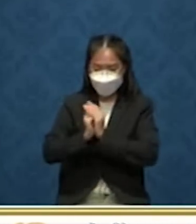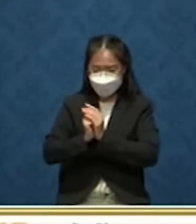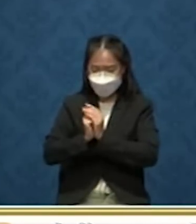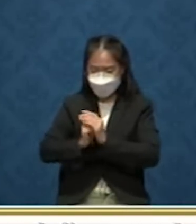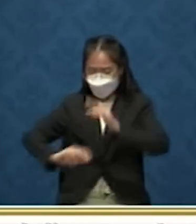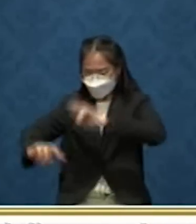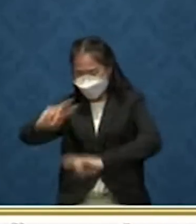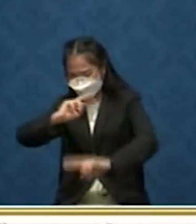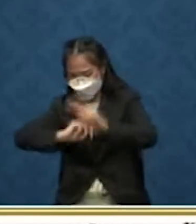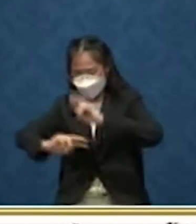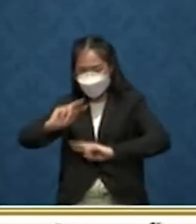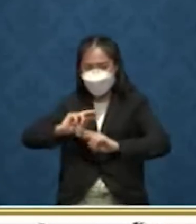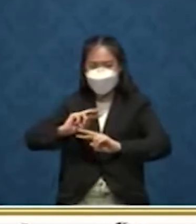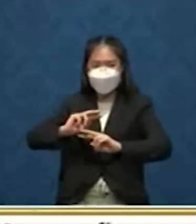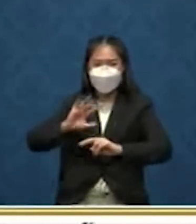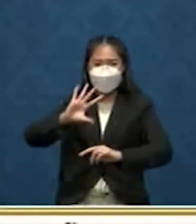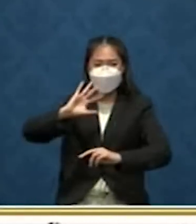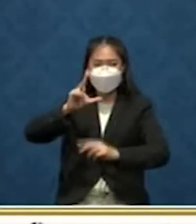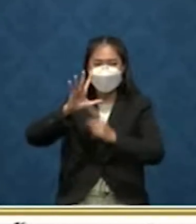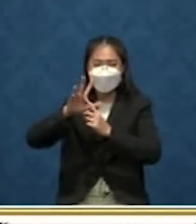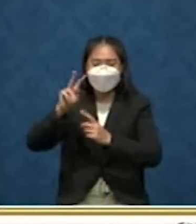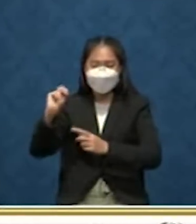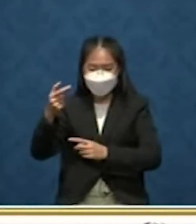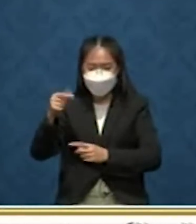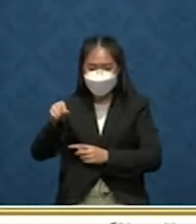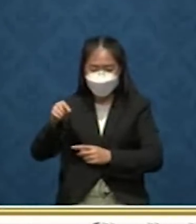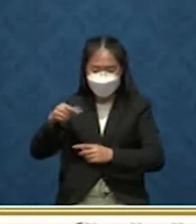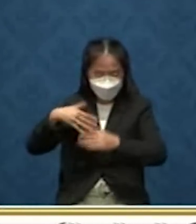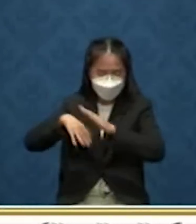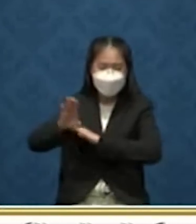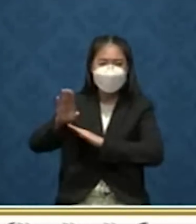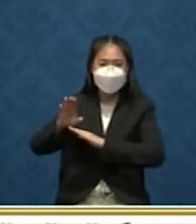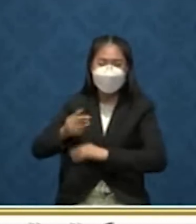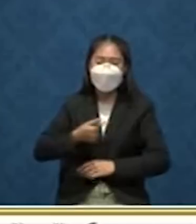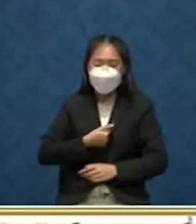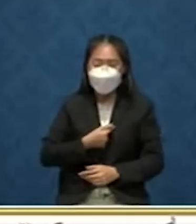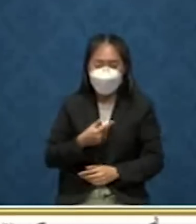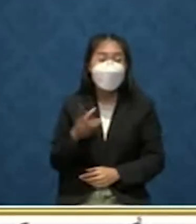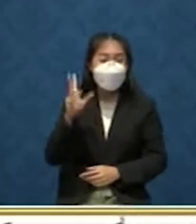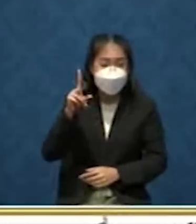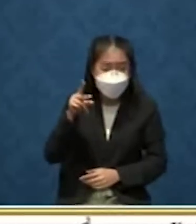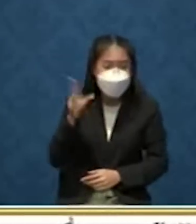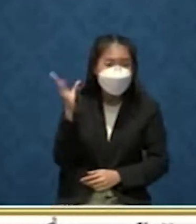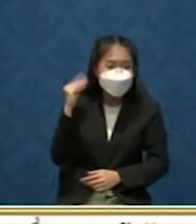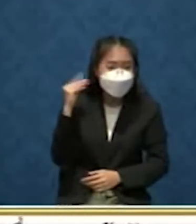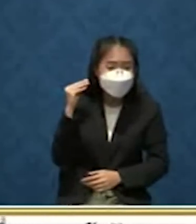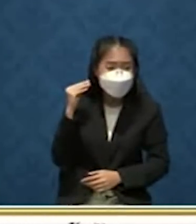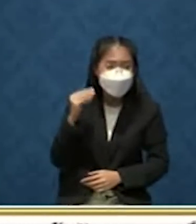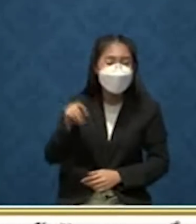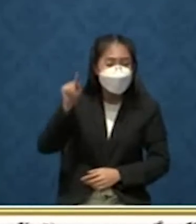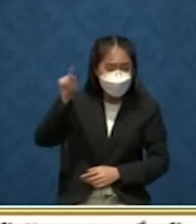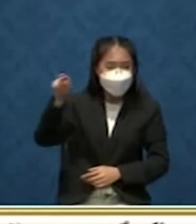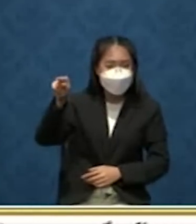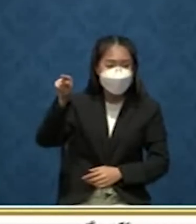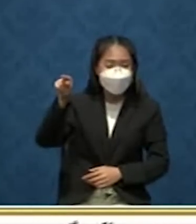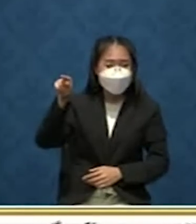ในจางเกียฟู่คนนี้คงรอยนวไปไดอกคนและผมได้ยินแว้วๆมาด้วยนะครับ ว่าจางเกียฟู่